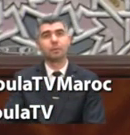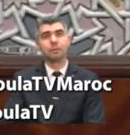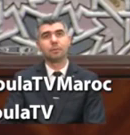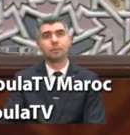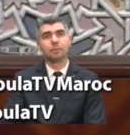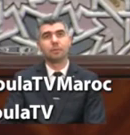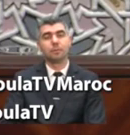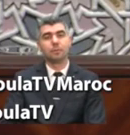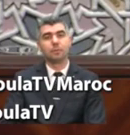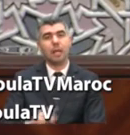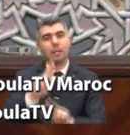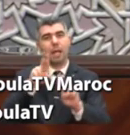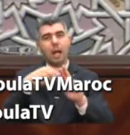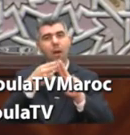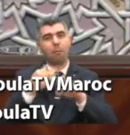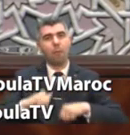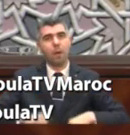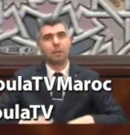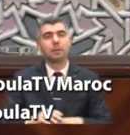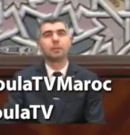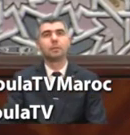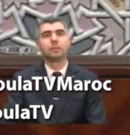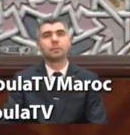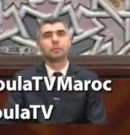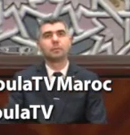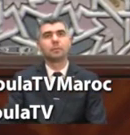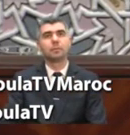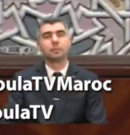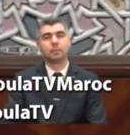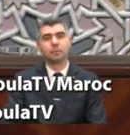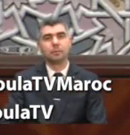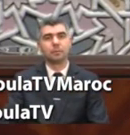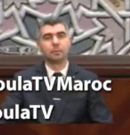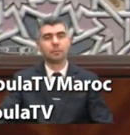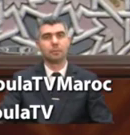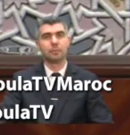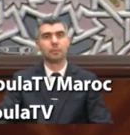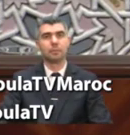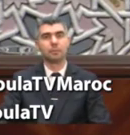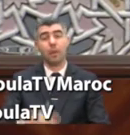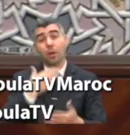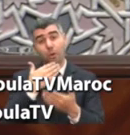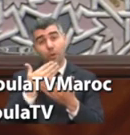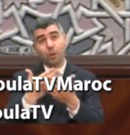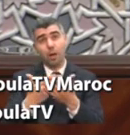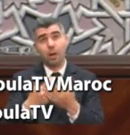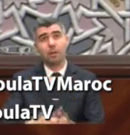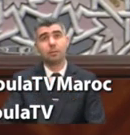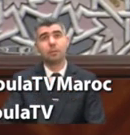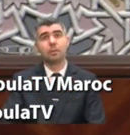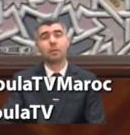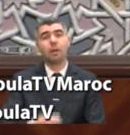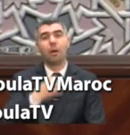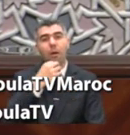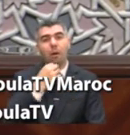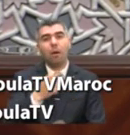كلمة لكم السيد الوزير للرد على التعقيب. شكرا. اولا